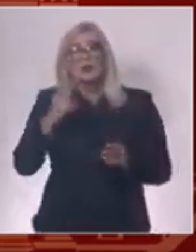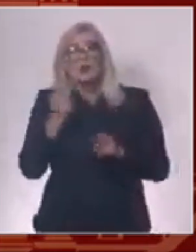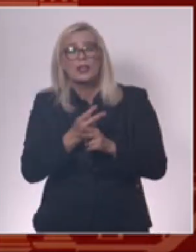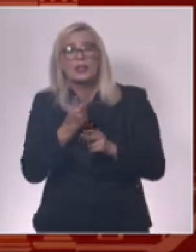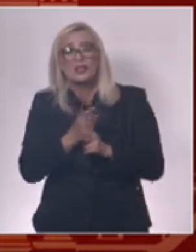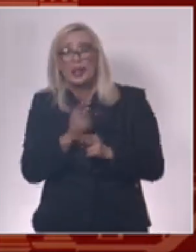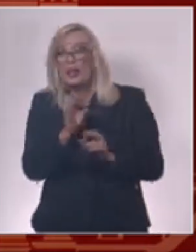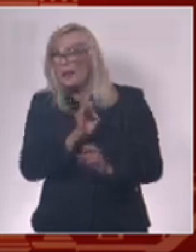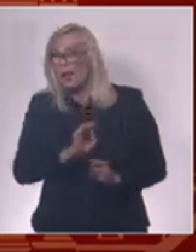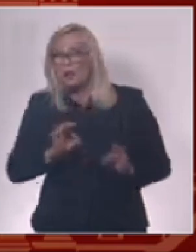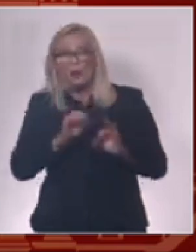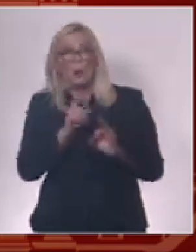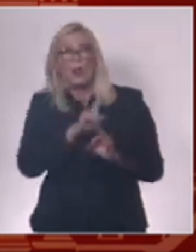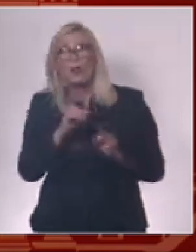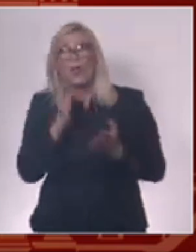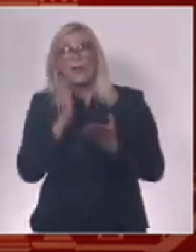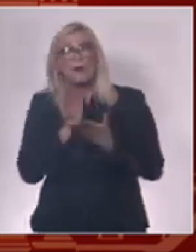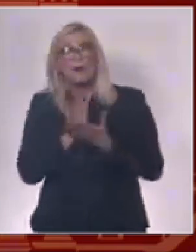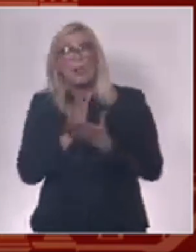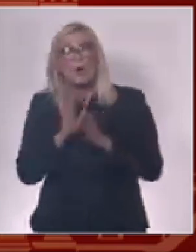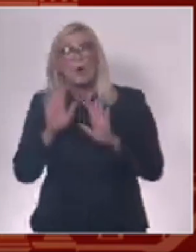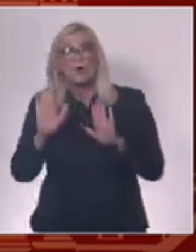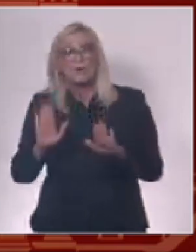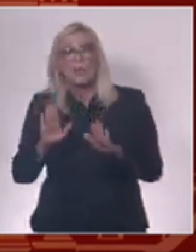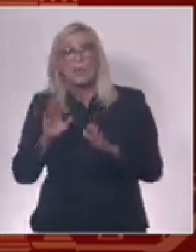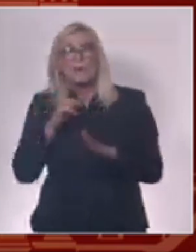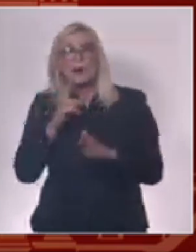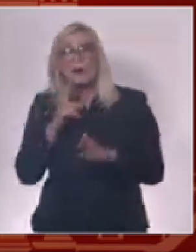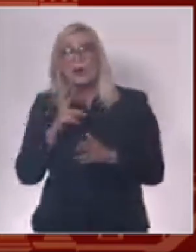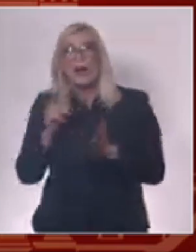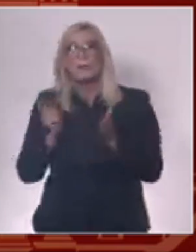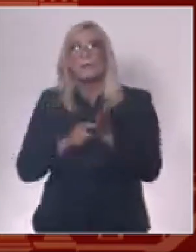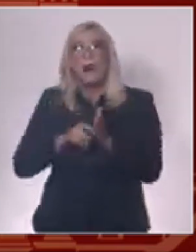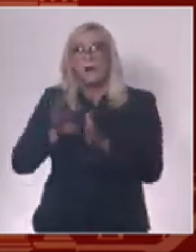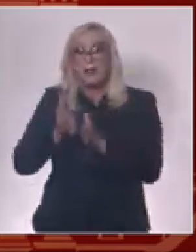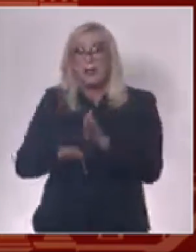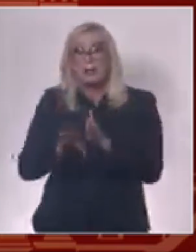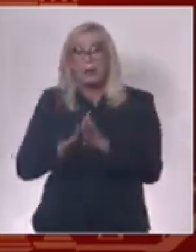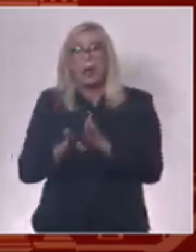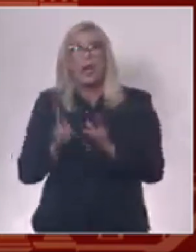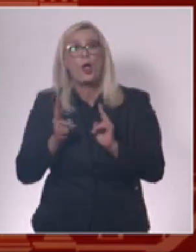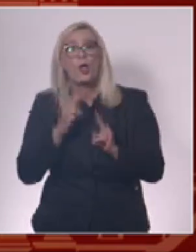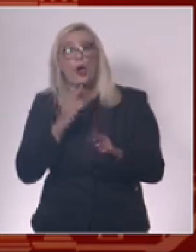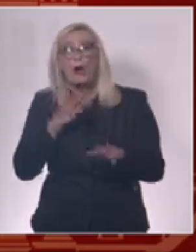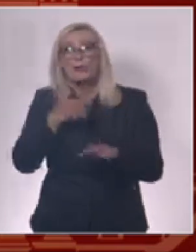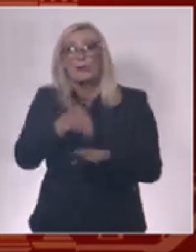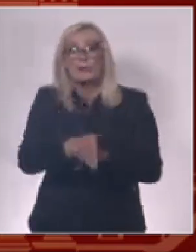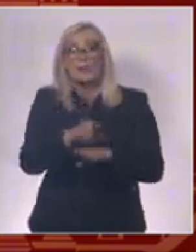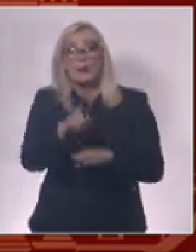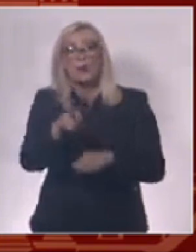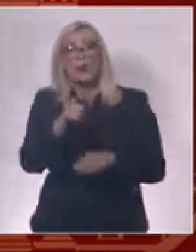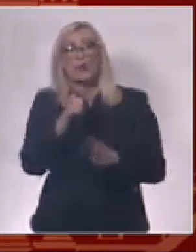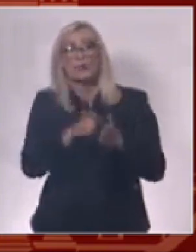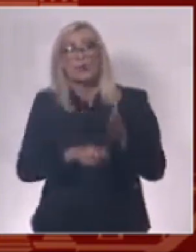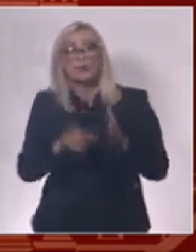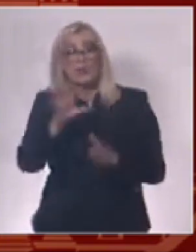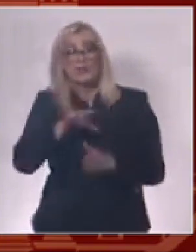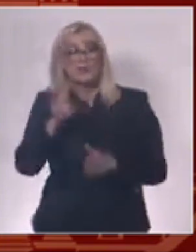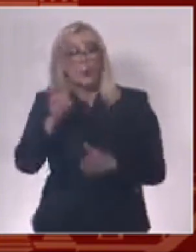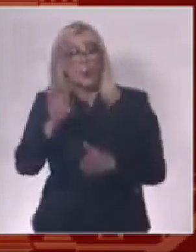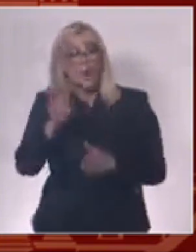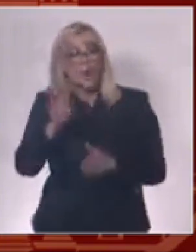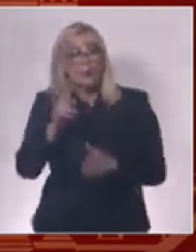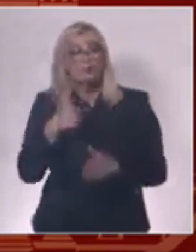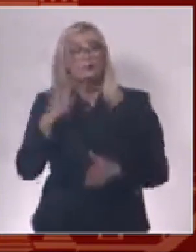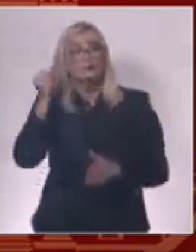од сите земји кои што беа порано дел од источниот блок кога пристапуваа кон членството во Европската